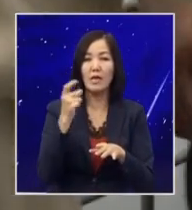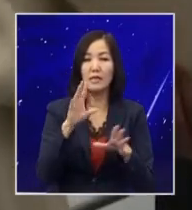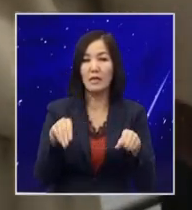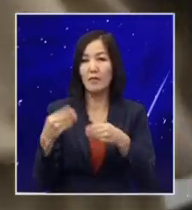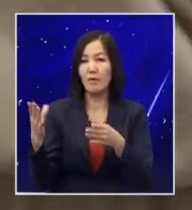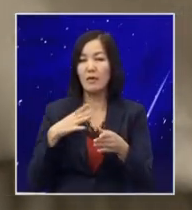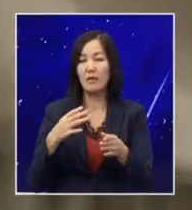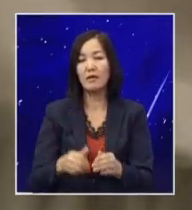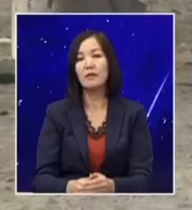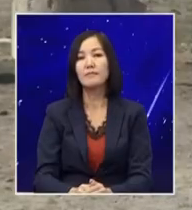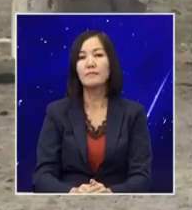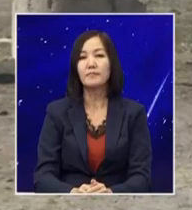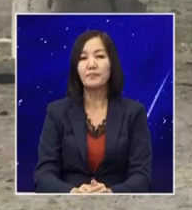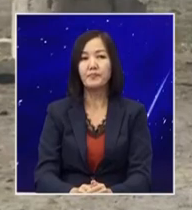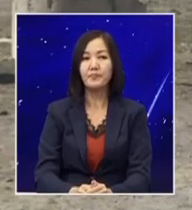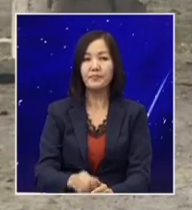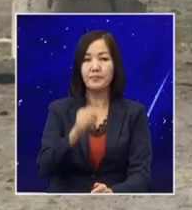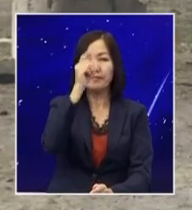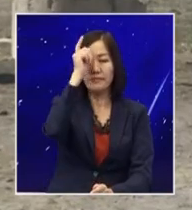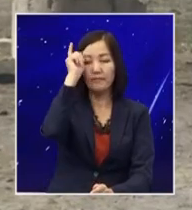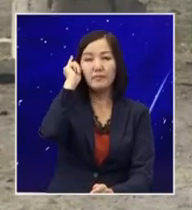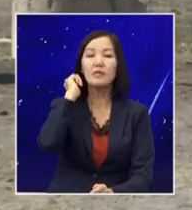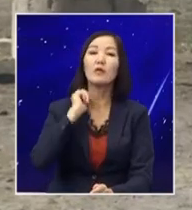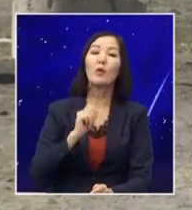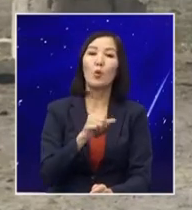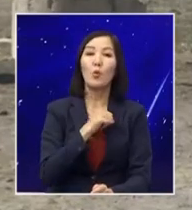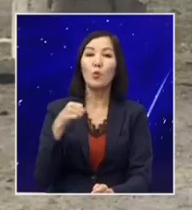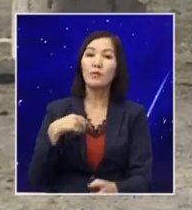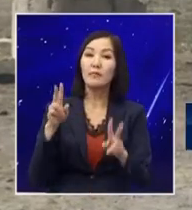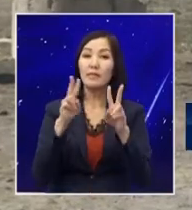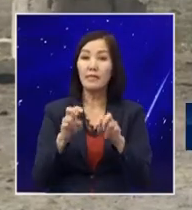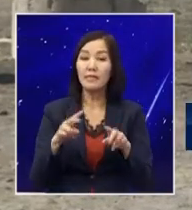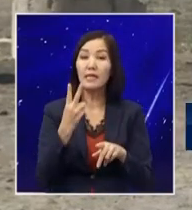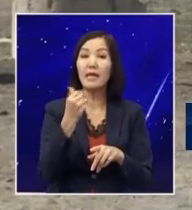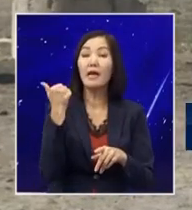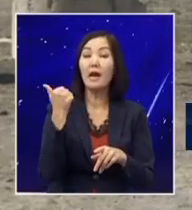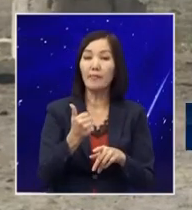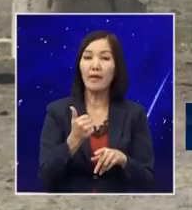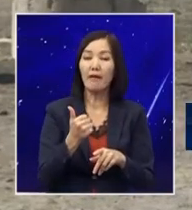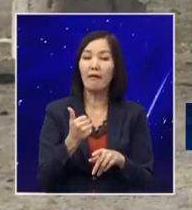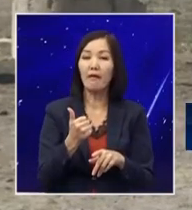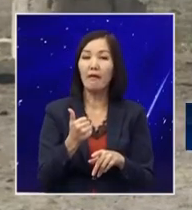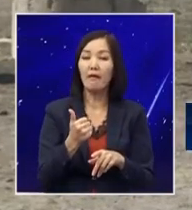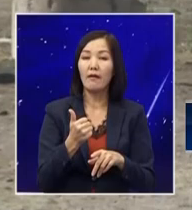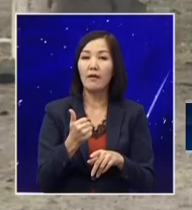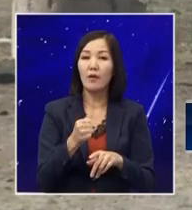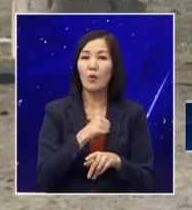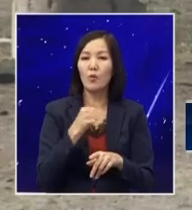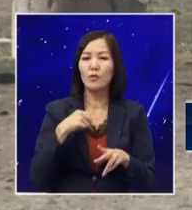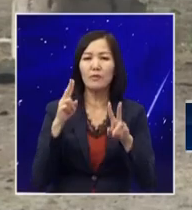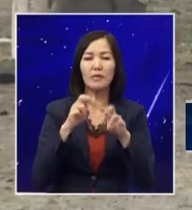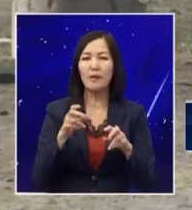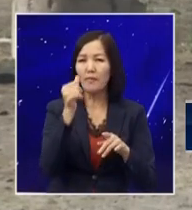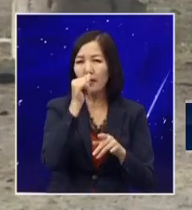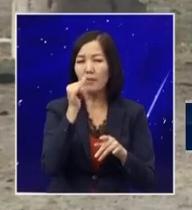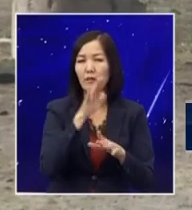қайтарылды. Өз күшімізбен іздеп көрдік. Екі апта іздедік, енді екі аптаға жуық. Өзіміз таба алмайтын